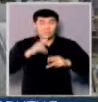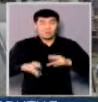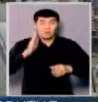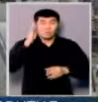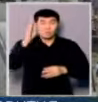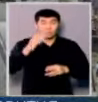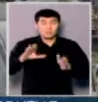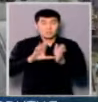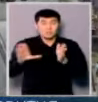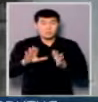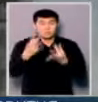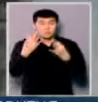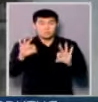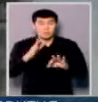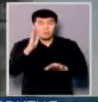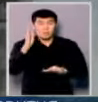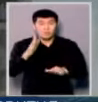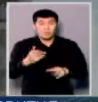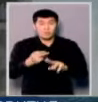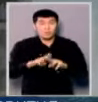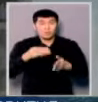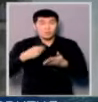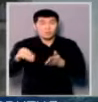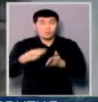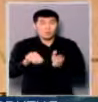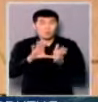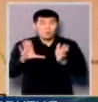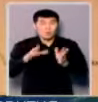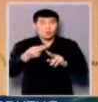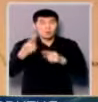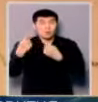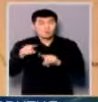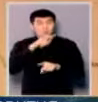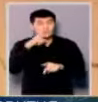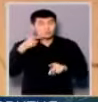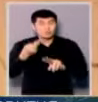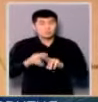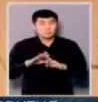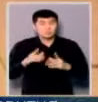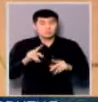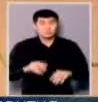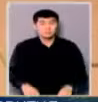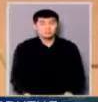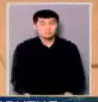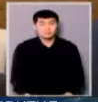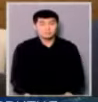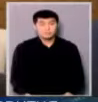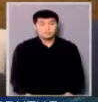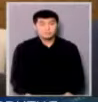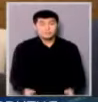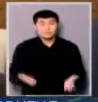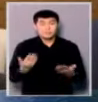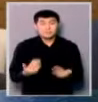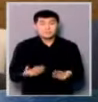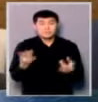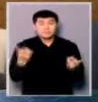будущем энергонезависимость и будет вынужден покупать электроэнергию у российских электростанций. Учитывая вышеизложенное,